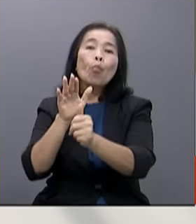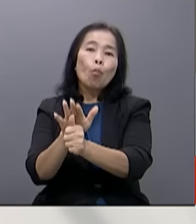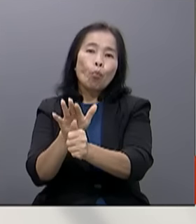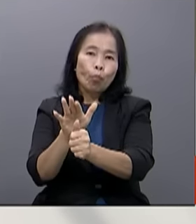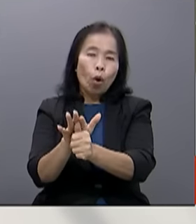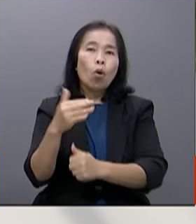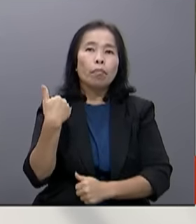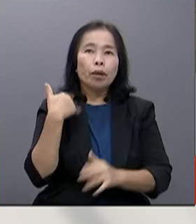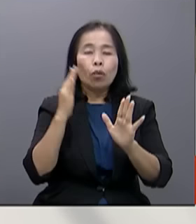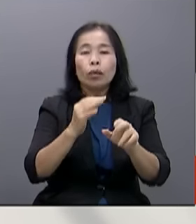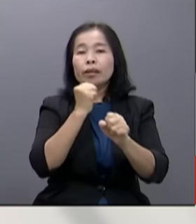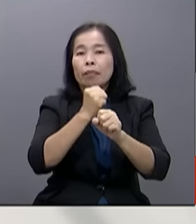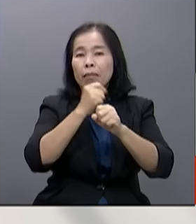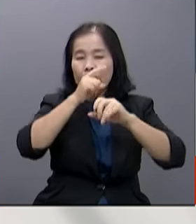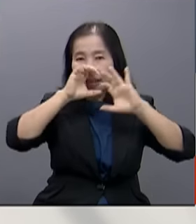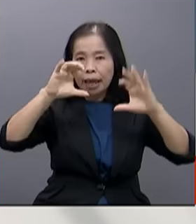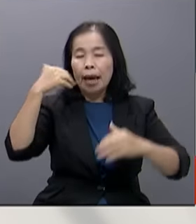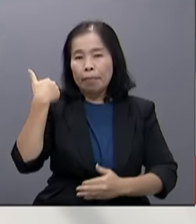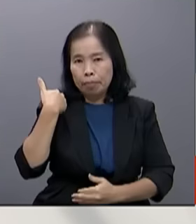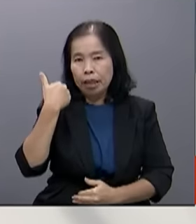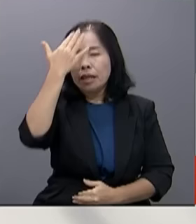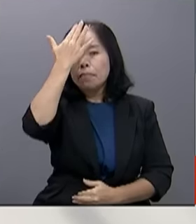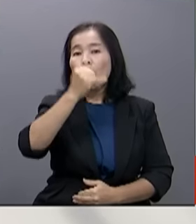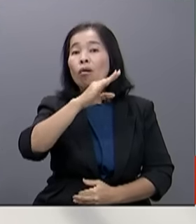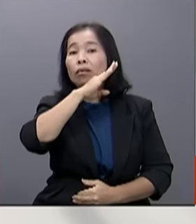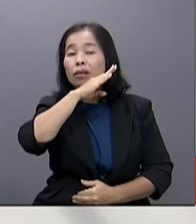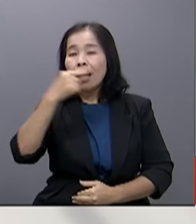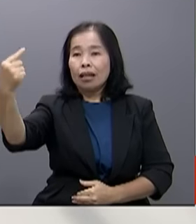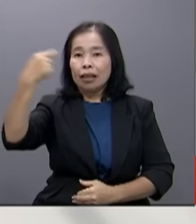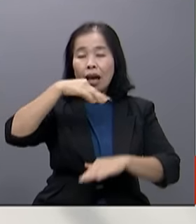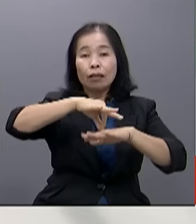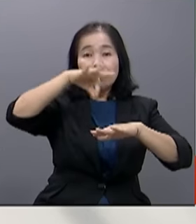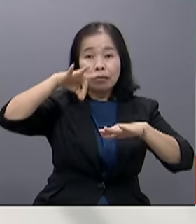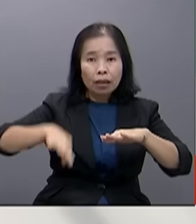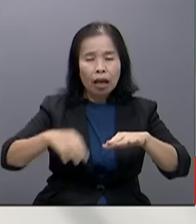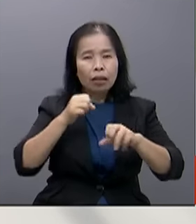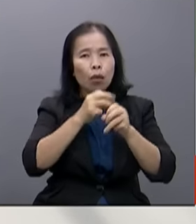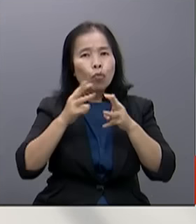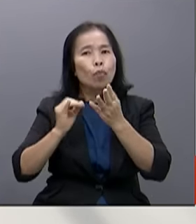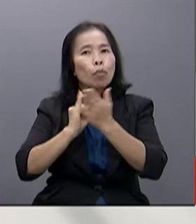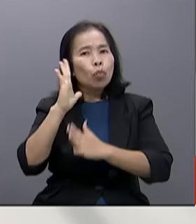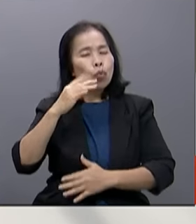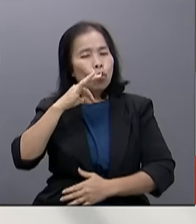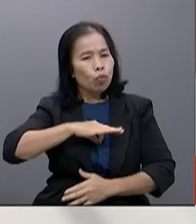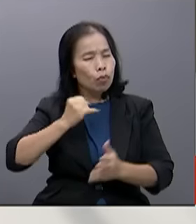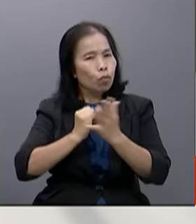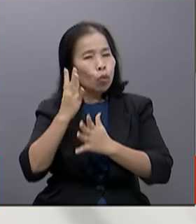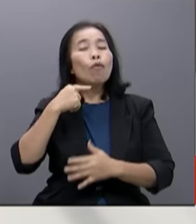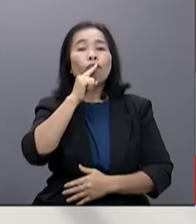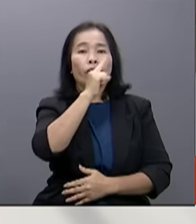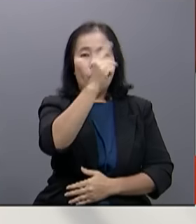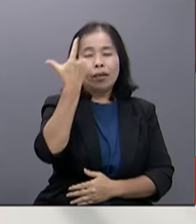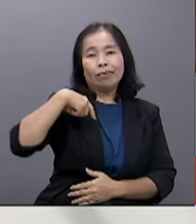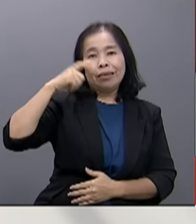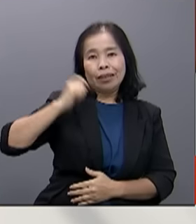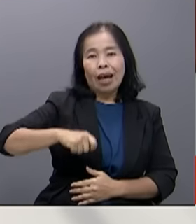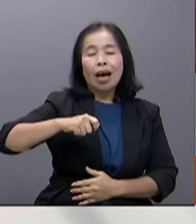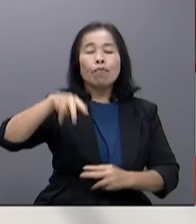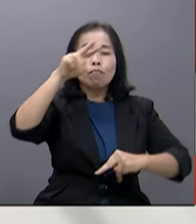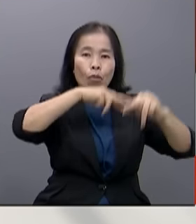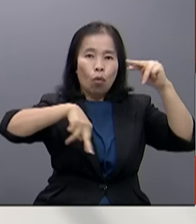จากการที่ผู้บังคับบัญชาใช้อำนาจในการสั่งการโดยมิชอบดังกล่าวครับ ค่ะและท่านเอกมองว่าการที่วิกจงนั้นจะกลับ